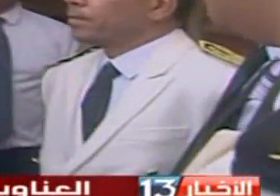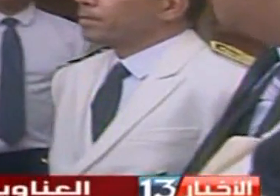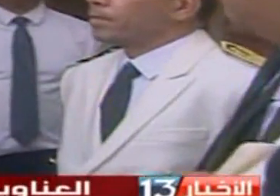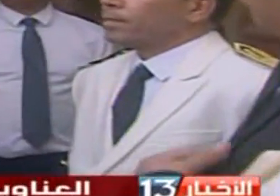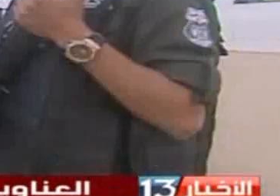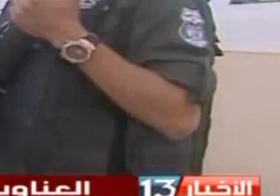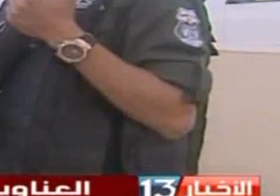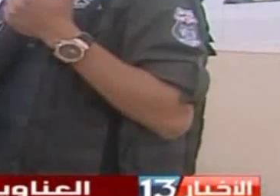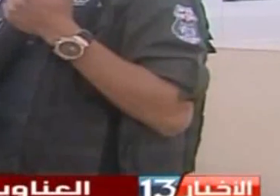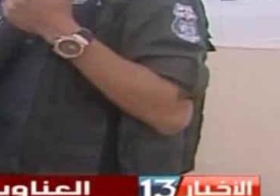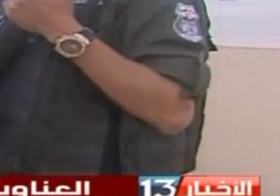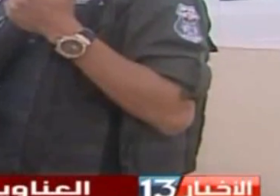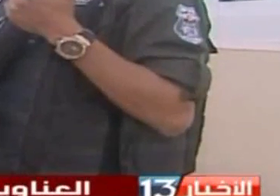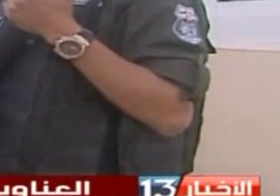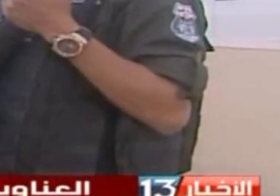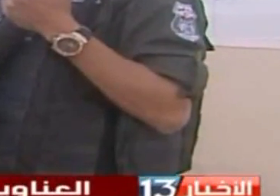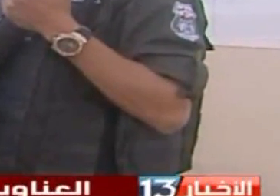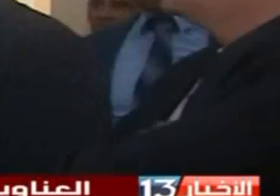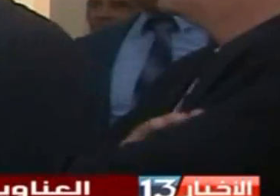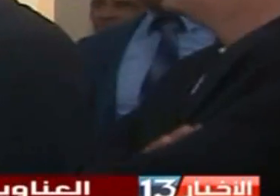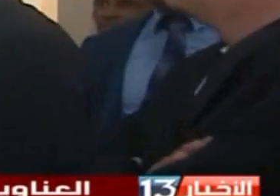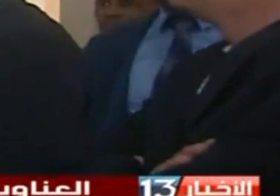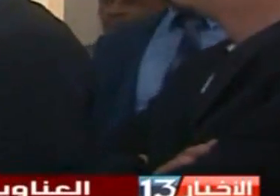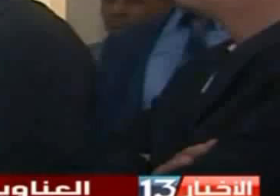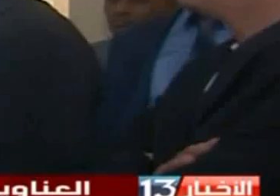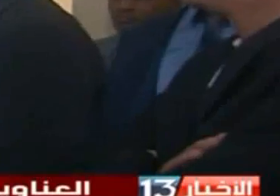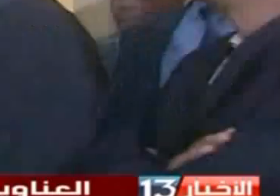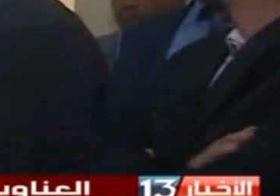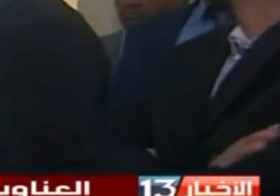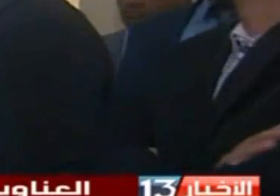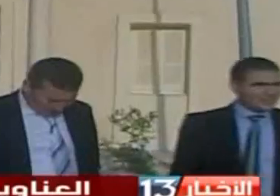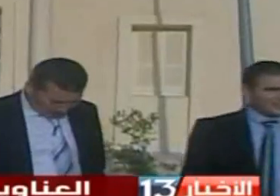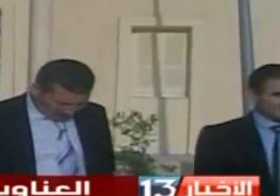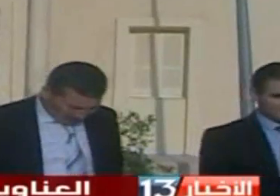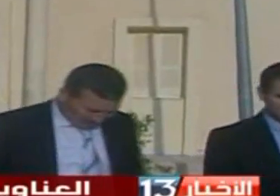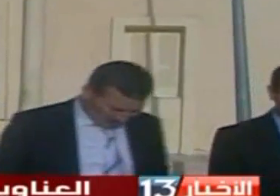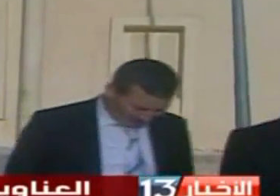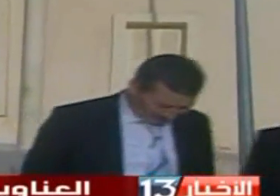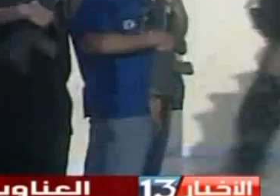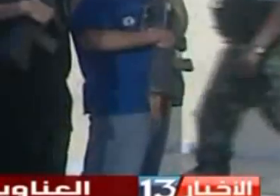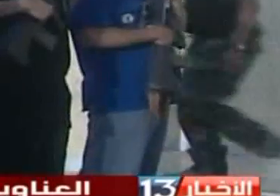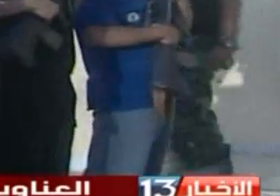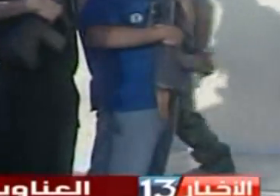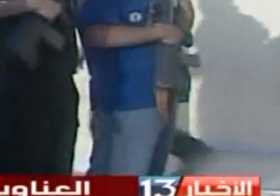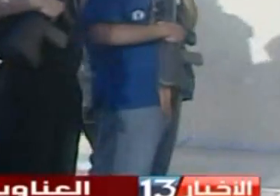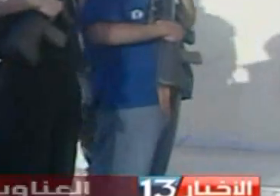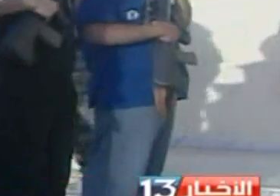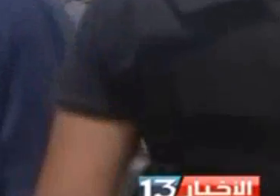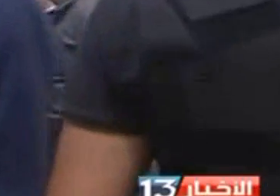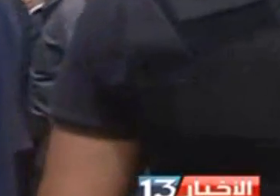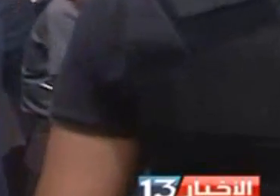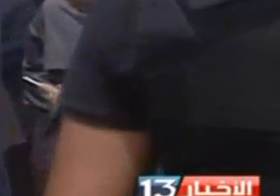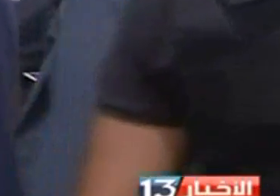انطلاق العمل في المركز الحدودي فج بوزيان بتوزر، ووزير الداخلية يقف على مدى جاهزية القوات الأمنية في تأمين